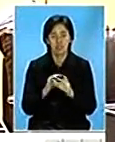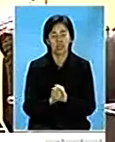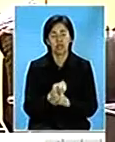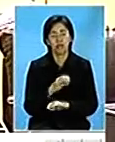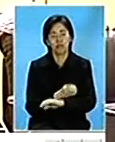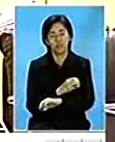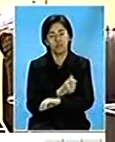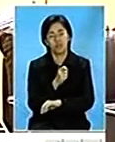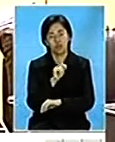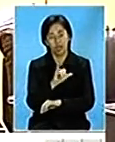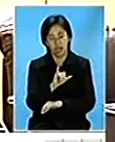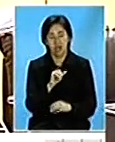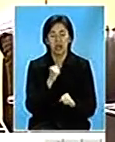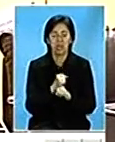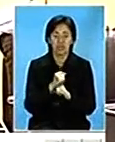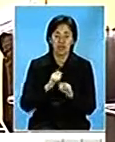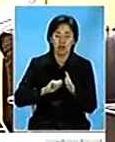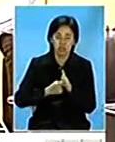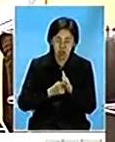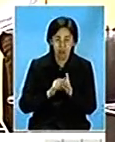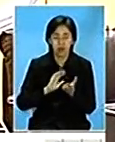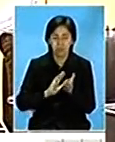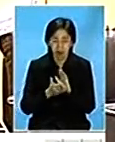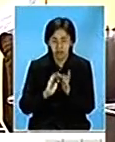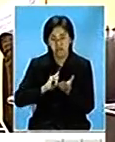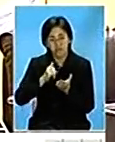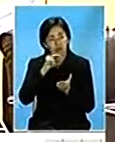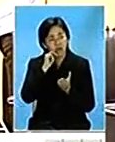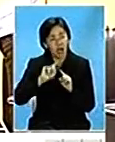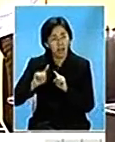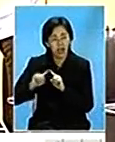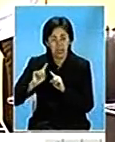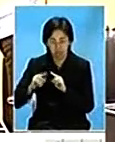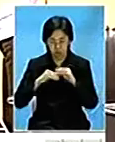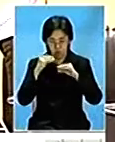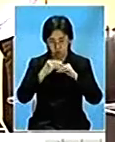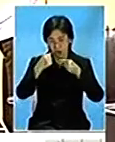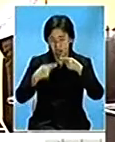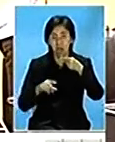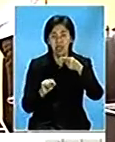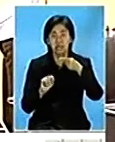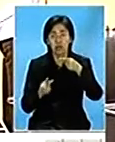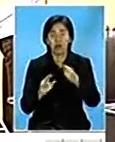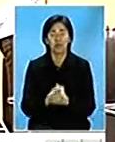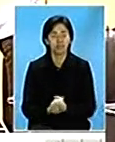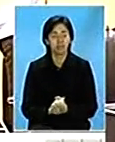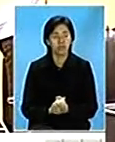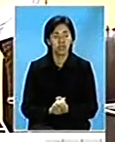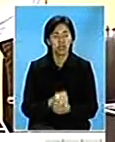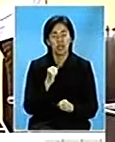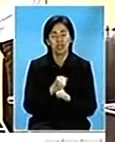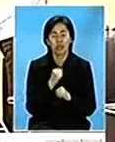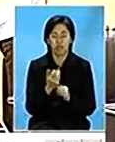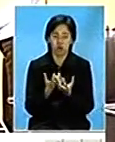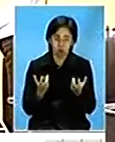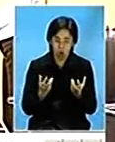ครศรีอยุธยามีการซ่อมแซมฟื้นฟูหลุมแหล่งน้ำ22โครงการโดยจัดหาอุปกรณ์